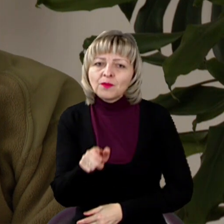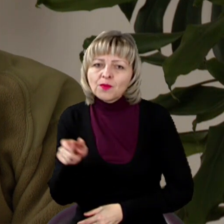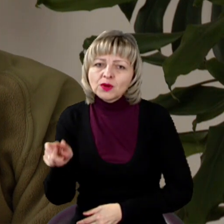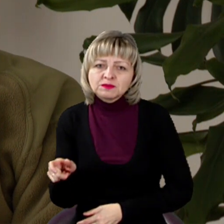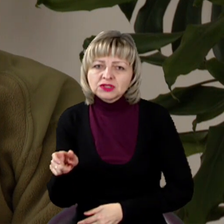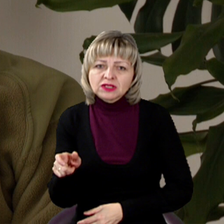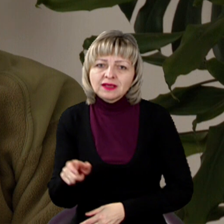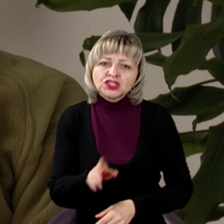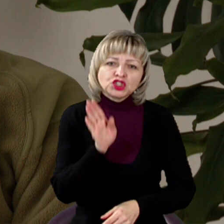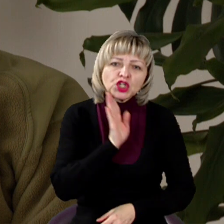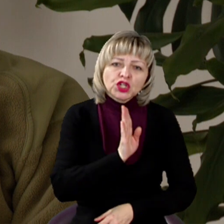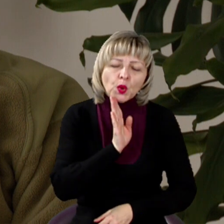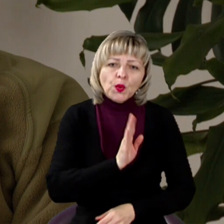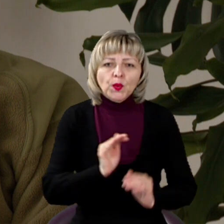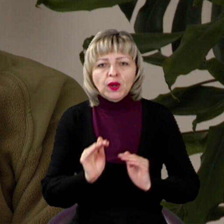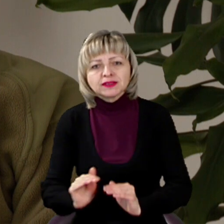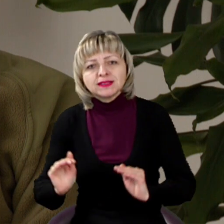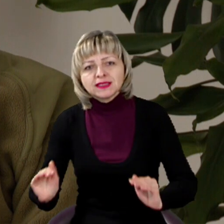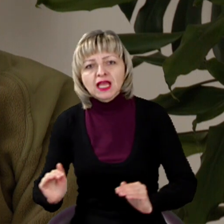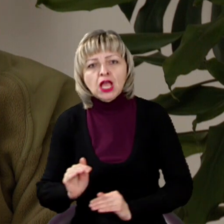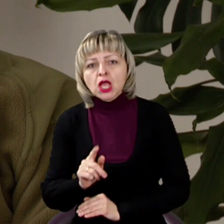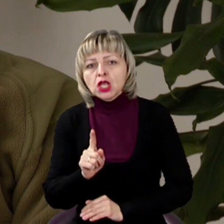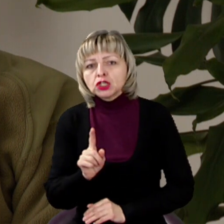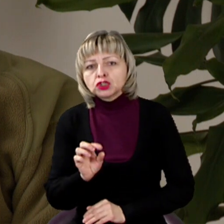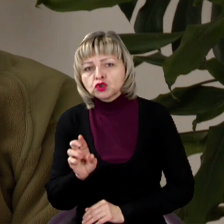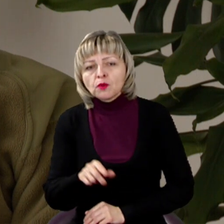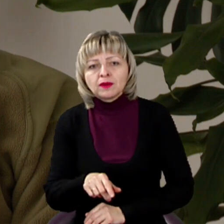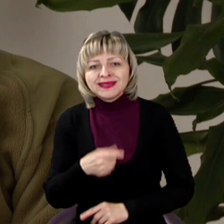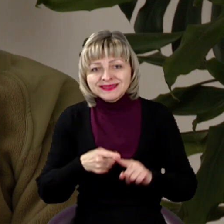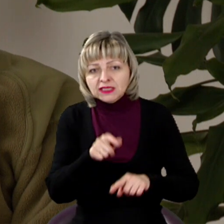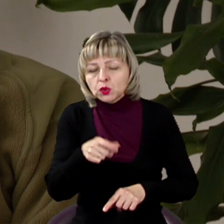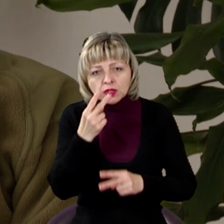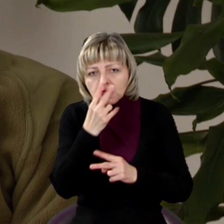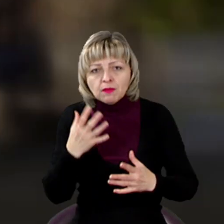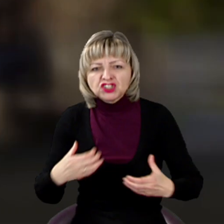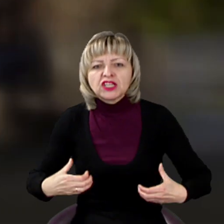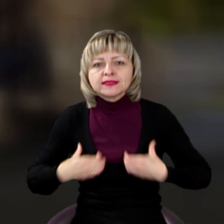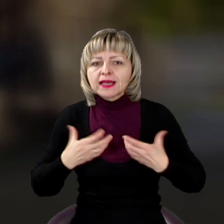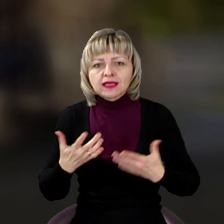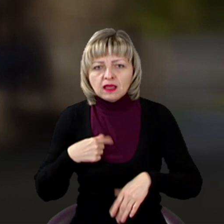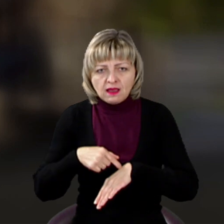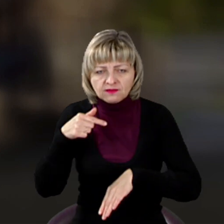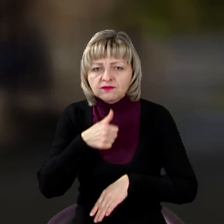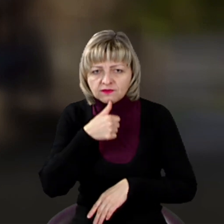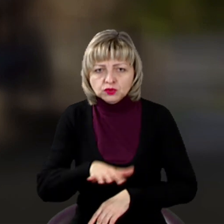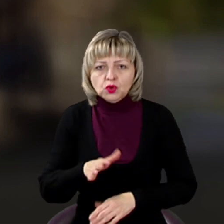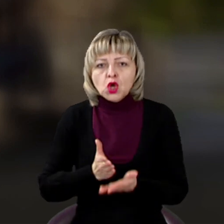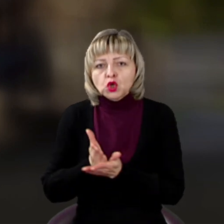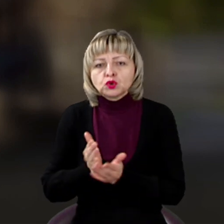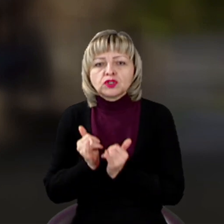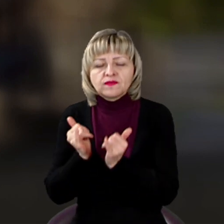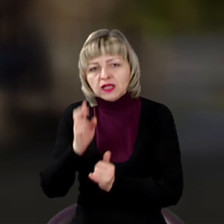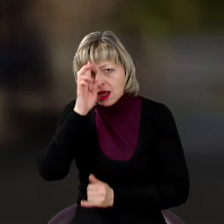жінок, дітей, щоб вони не бачили весь цей страх, який я пережив. Послужив державі і зараз